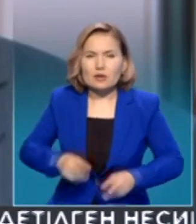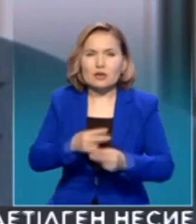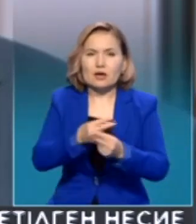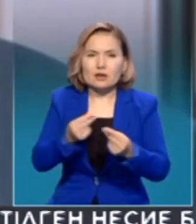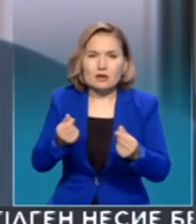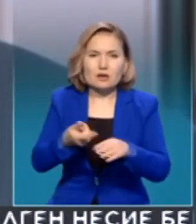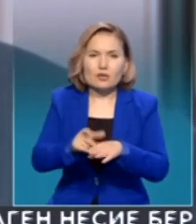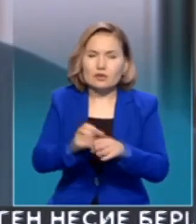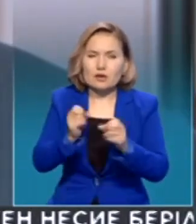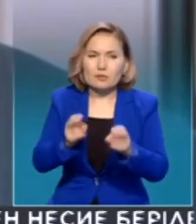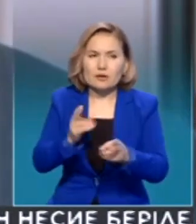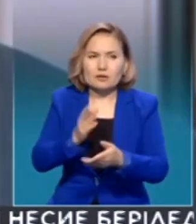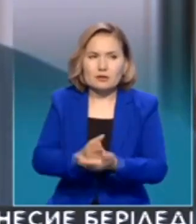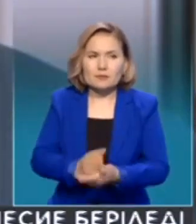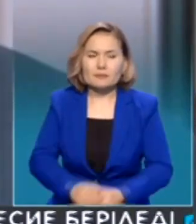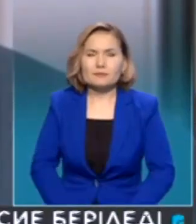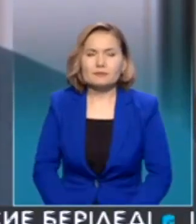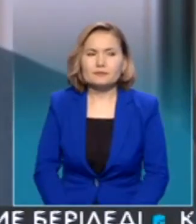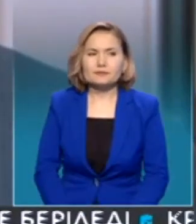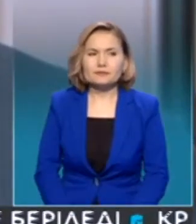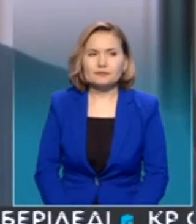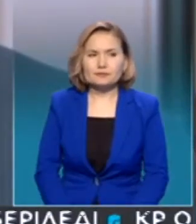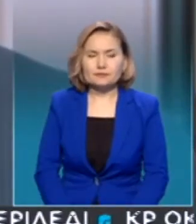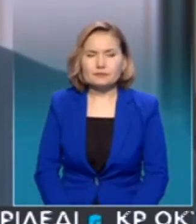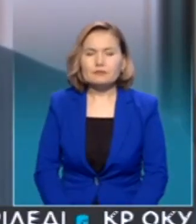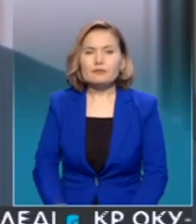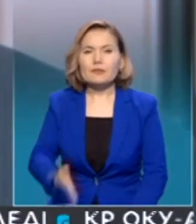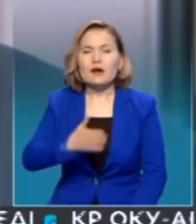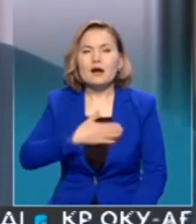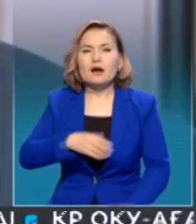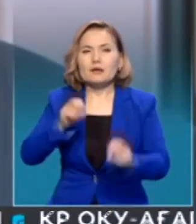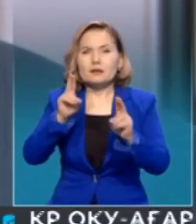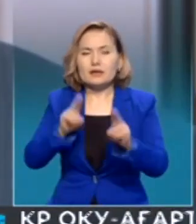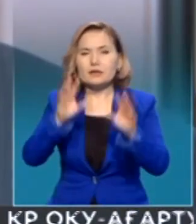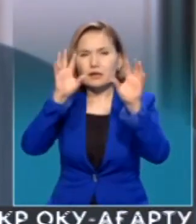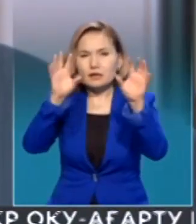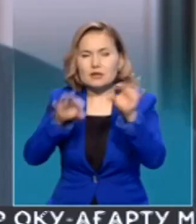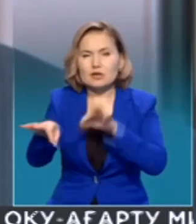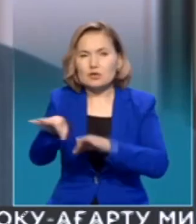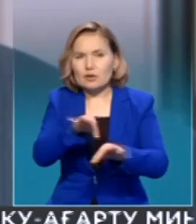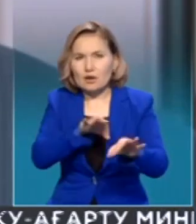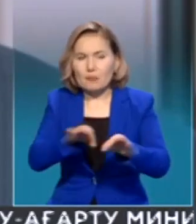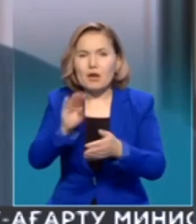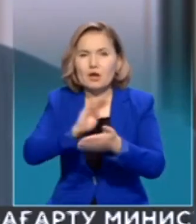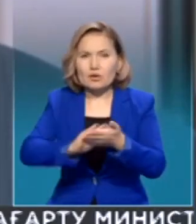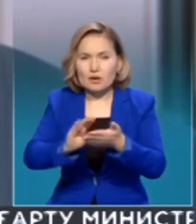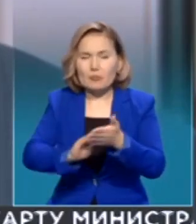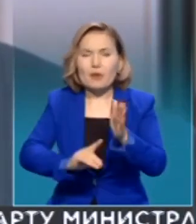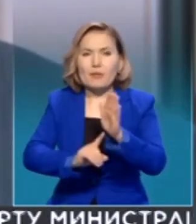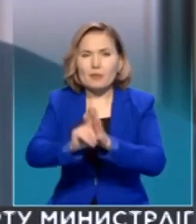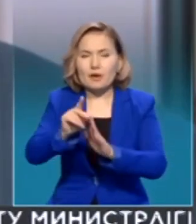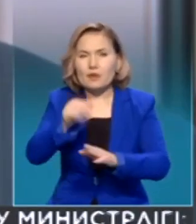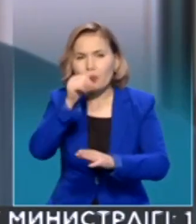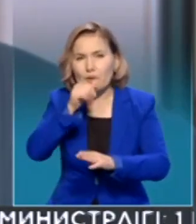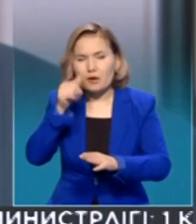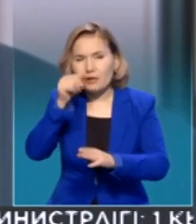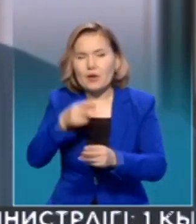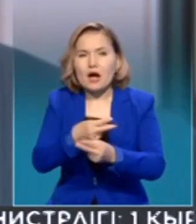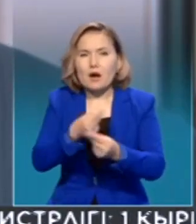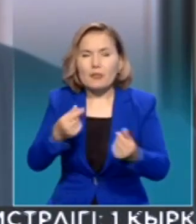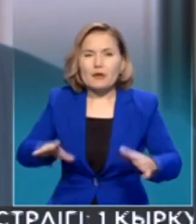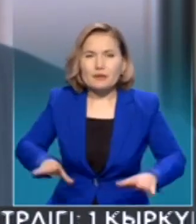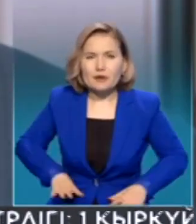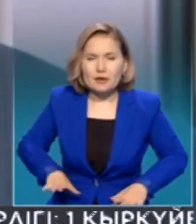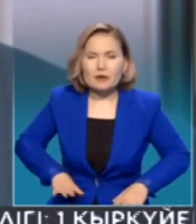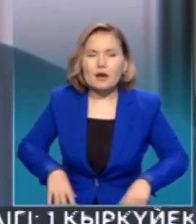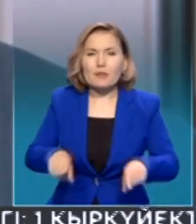что все-таки разработать законопроект. Біз арнайы заң жобасын дайындау туралы бастама көтердік. Былтыр жойылып бара жатқан тазы